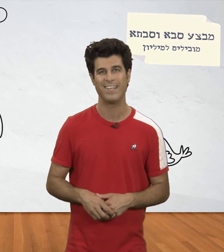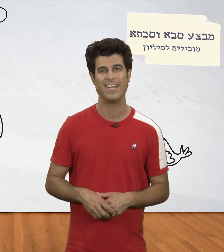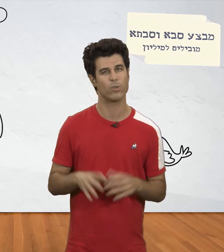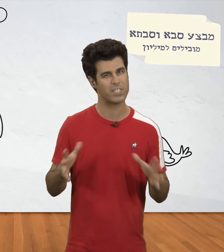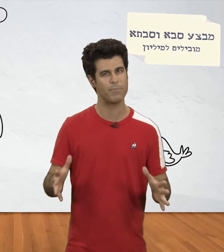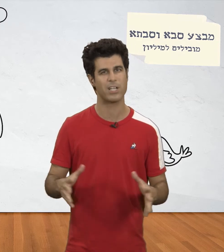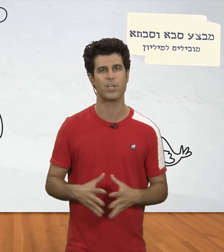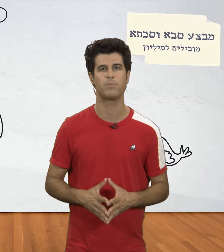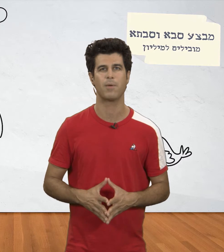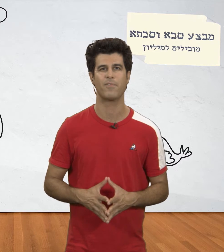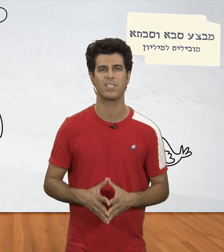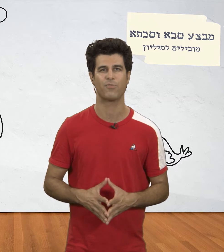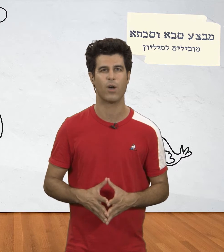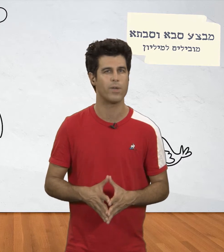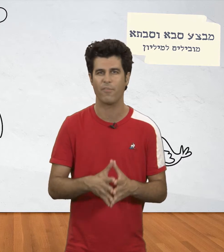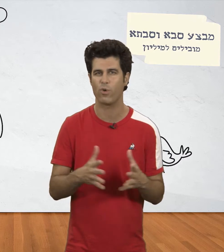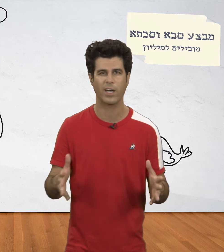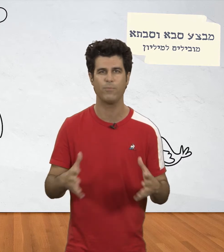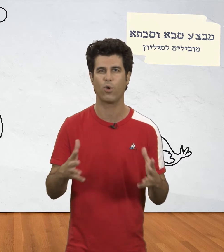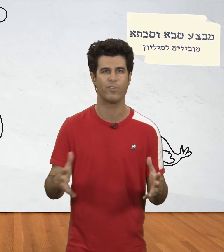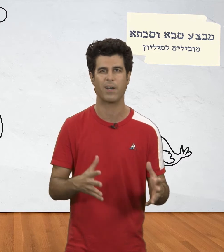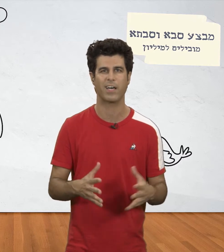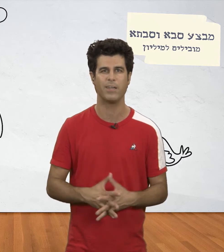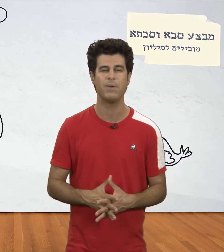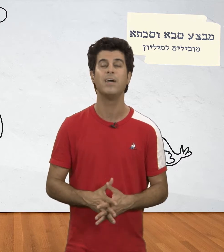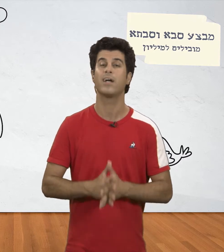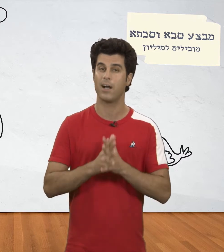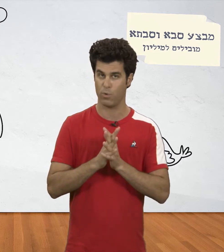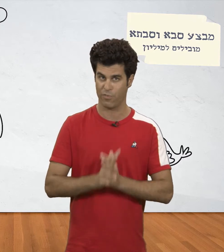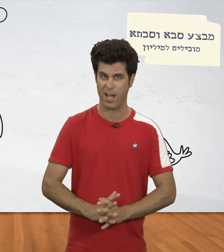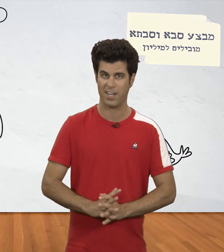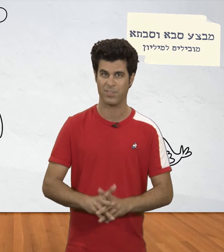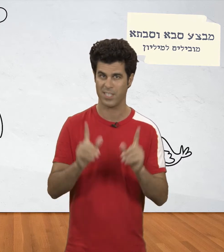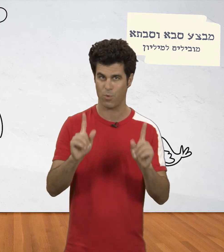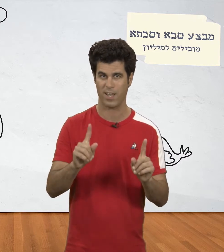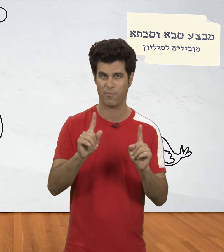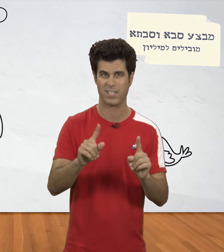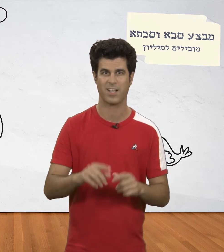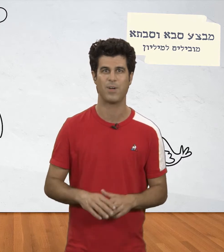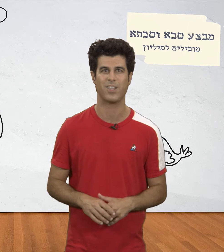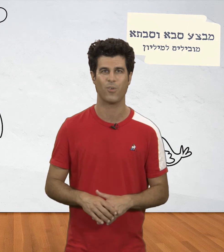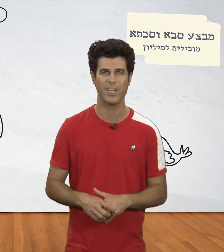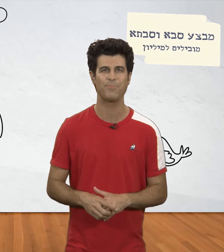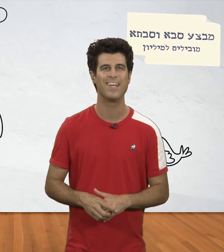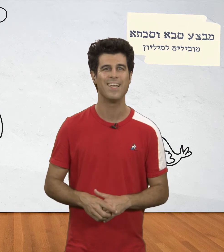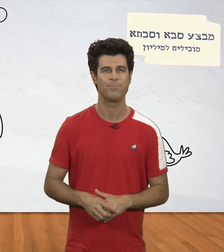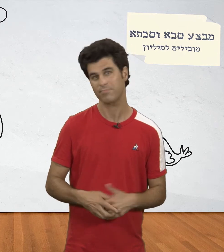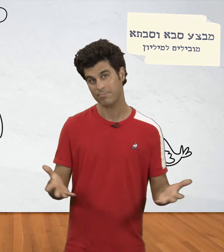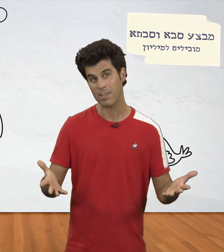מבוגרים, יוצרים קשר עם סבא וסבתא או עם מבוגרים קרובים אחרים, כמובן, שימו לב, בהסכמת